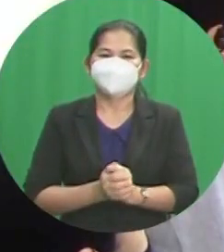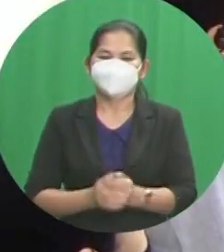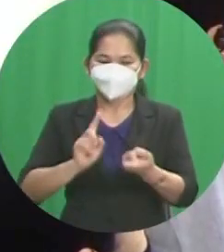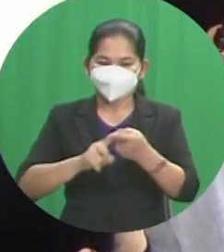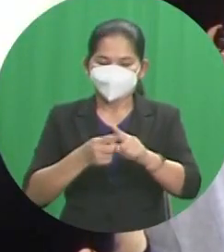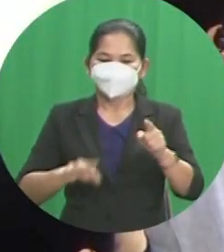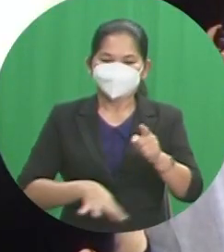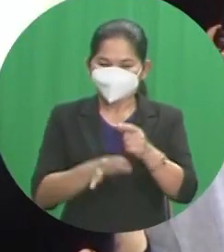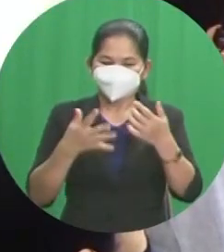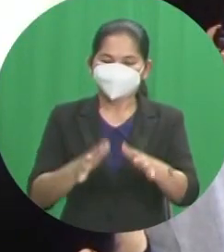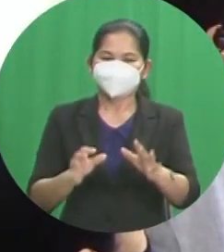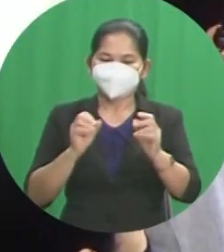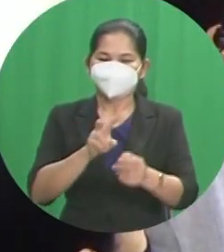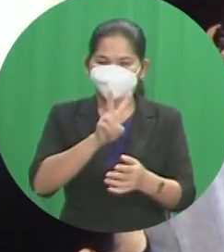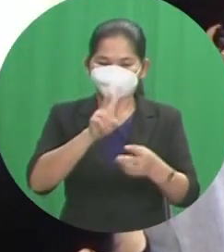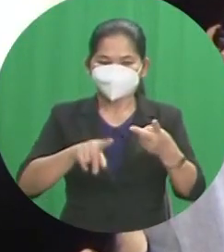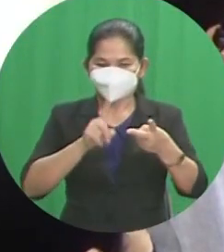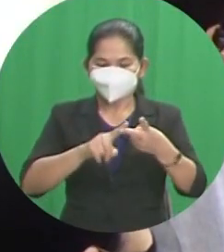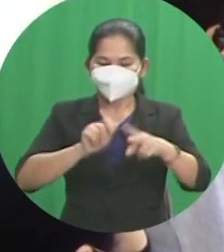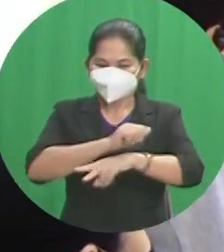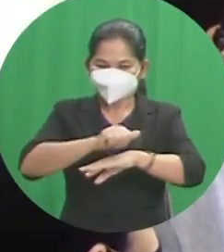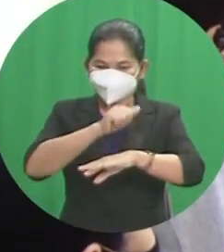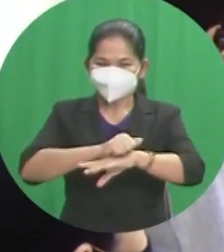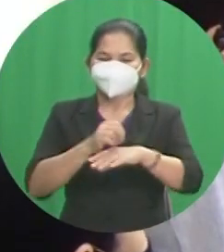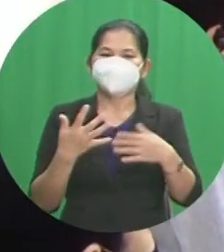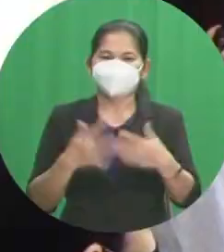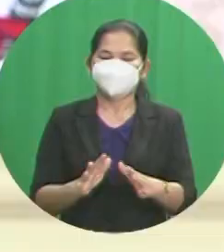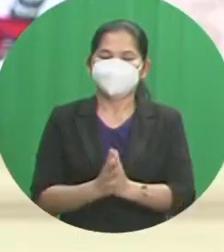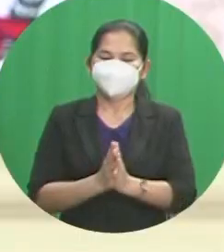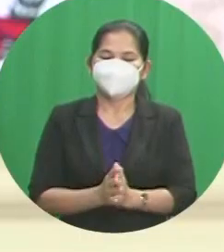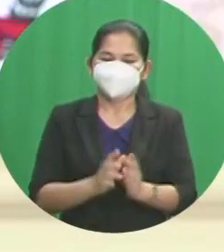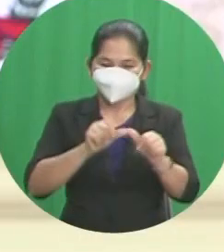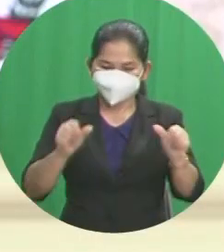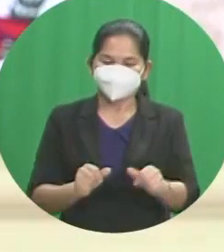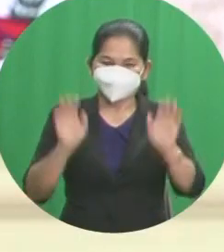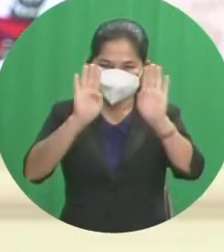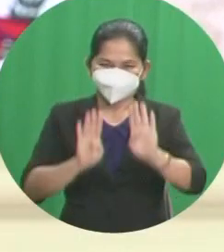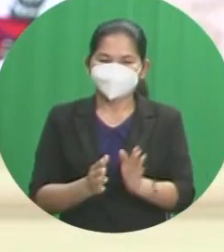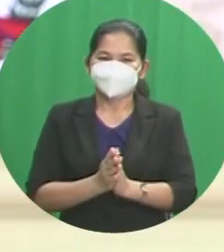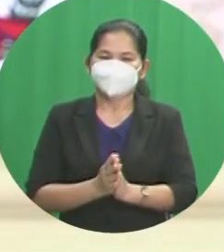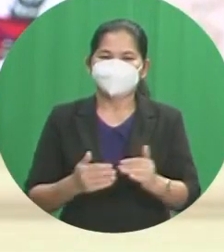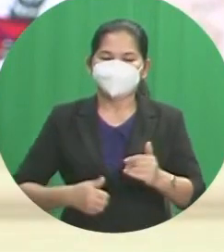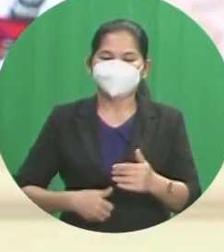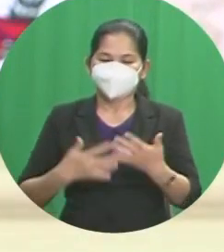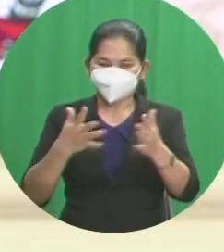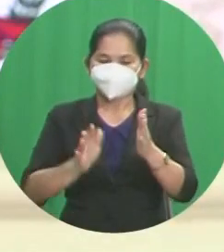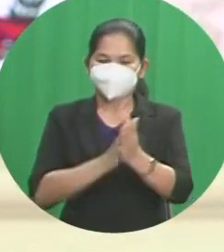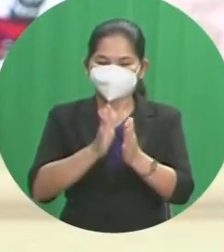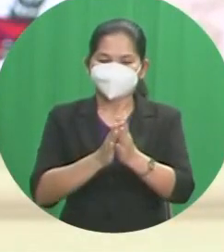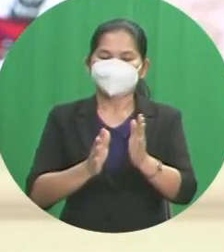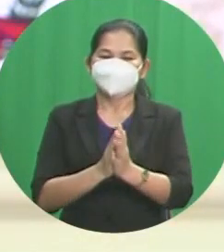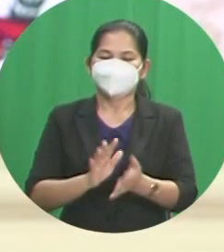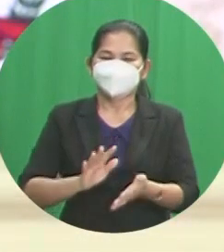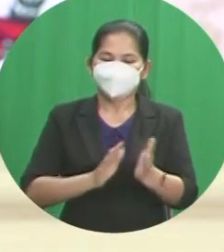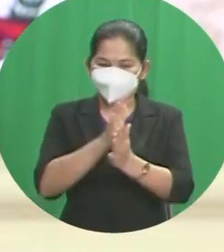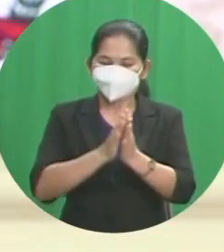ខនេះកម្ពុជាកំពុងឈរលំដាប់ទី2បន្ទាប់ពីសិង្ហបុរីបើគិតនៅក្នុងតំបន់អាស៊ានប្រការនេះបានធ្វើឲ្យប្រទេសនិងមជ្ឈដ្